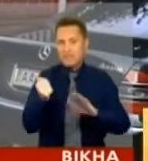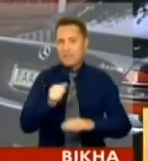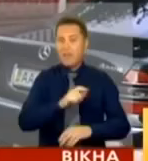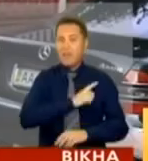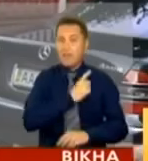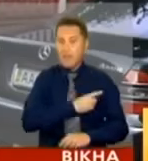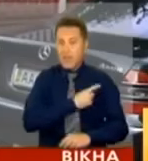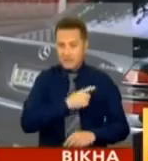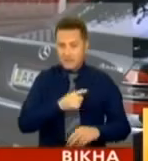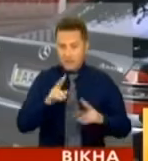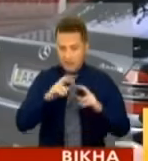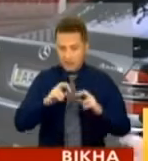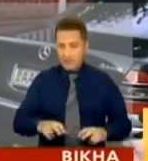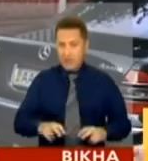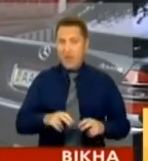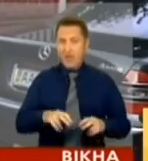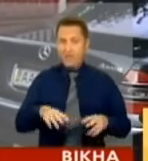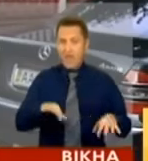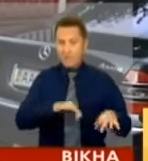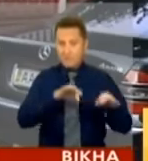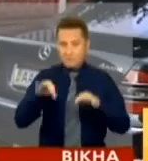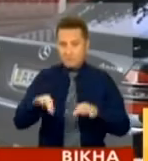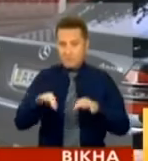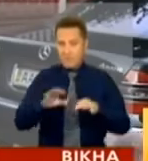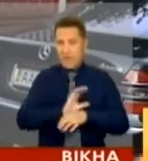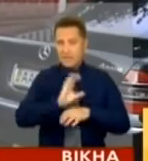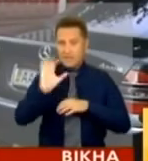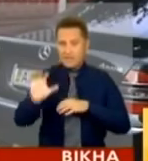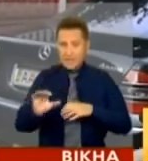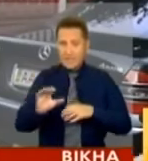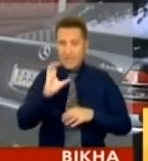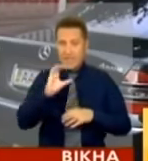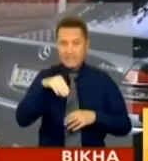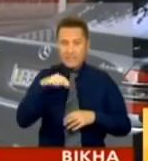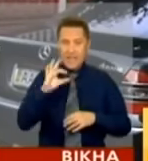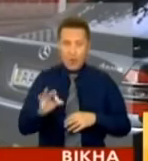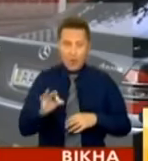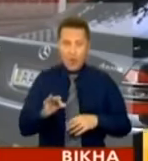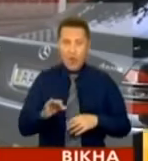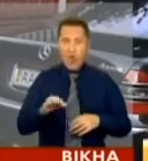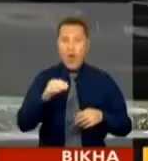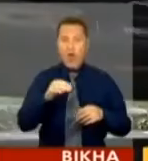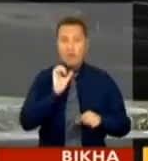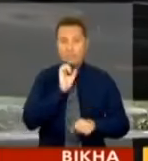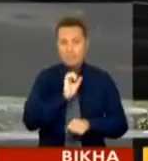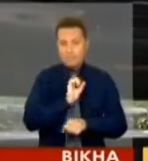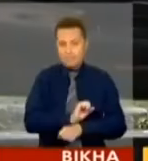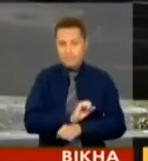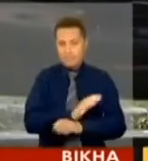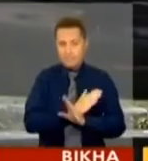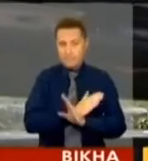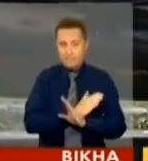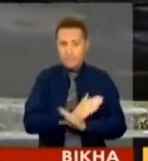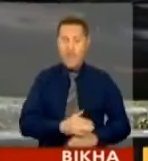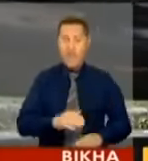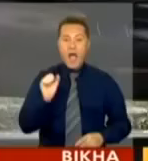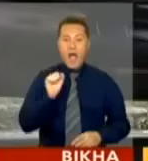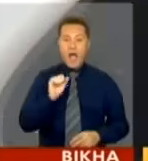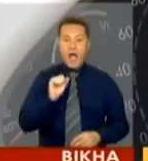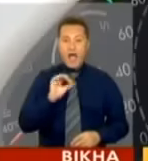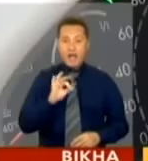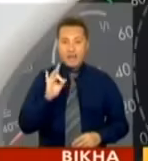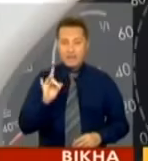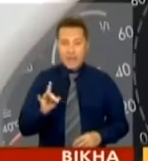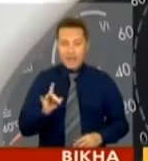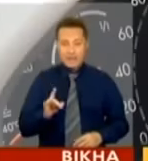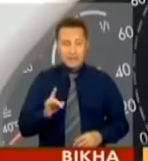мастера, сказали на евакуатор, тільки машину відвезли на станцію, і все, топлівна система стала. Олександр і його 500-й аж ніяк